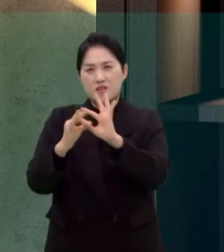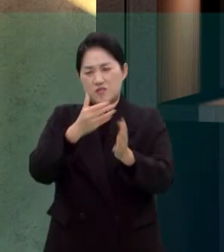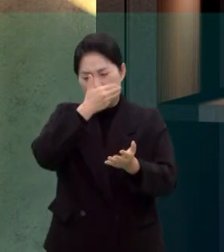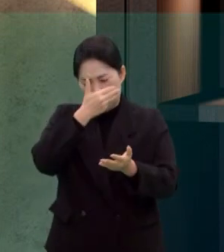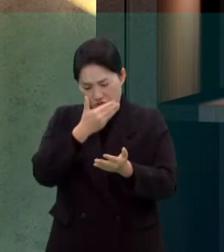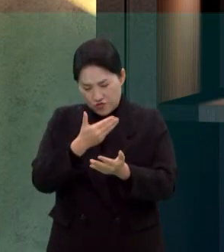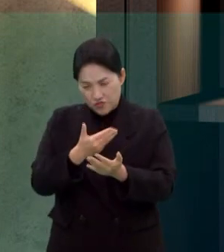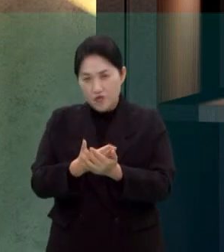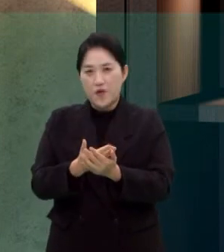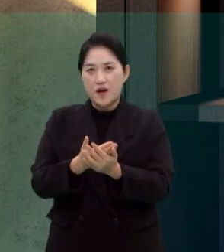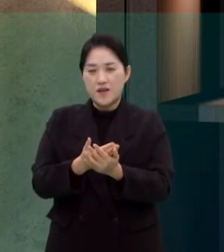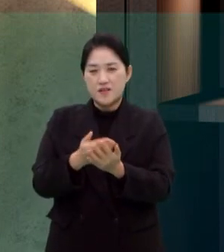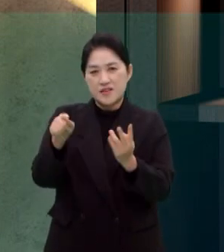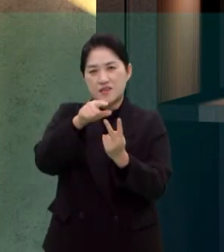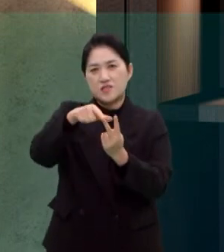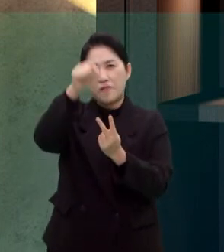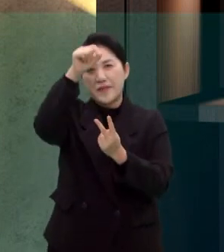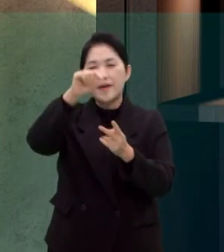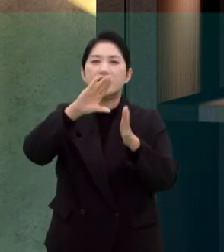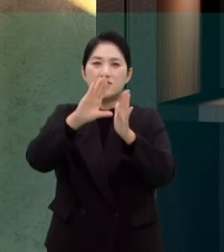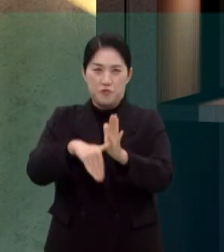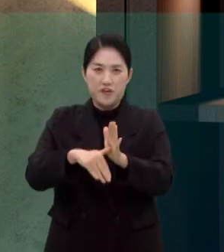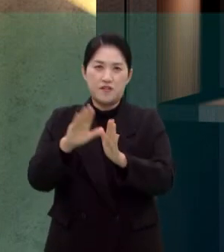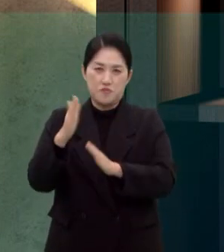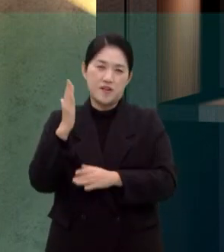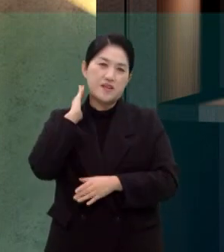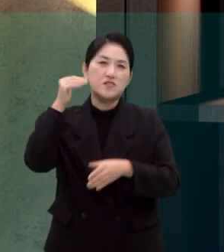중요한 분기점이 될 것입니다.